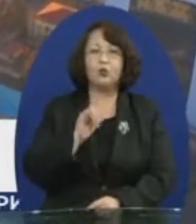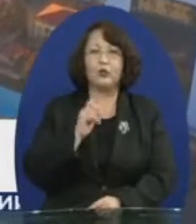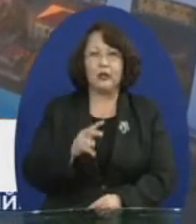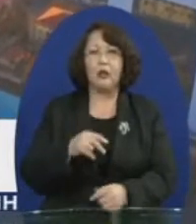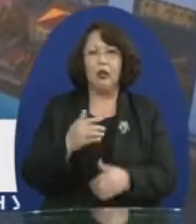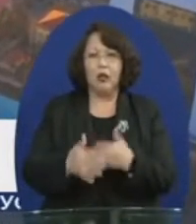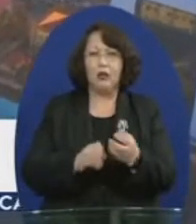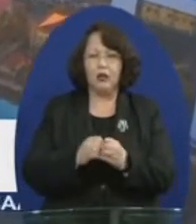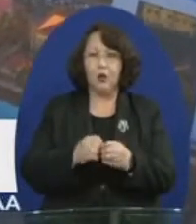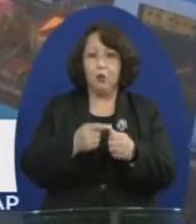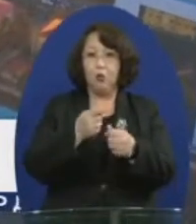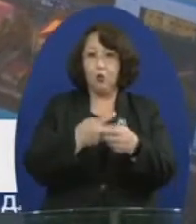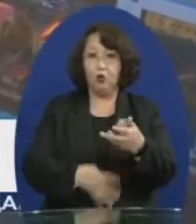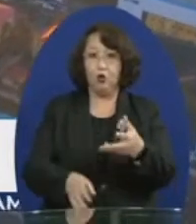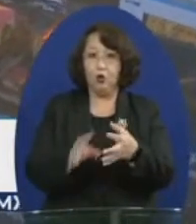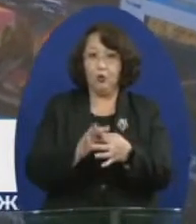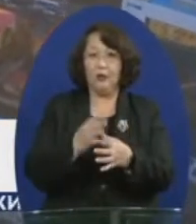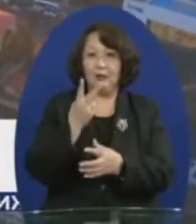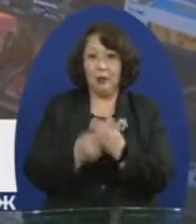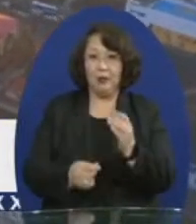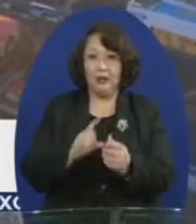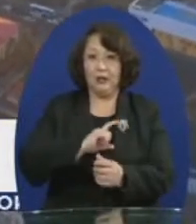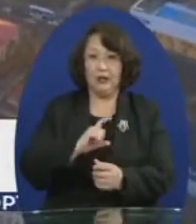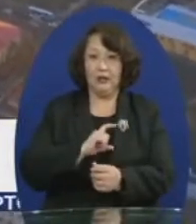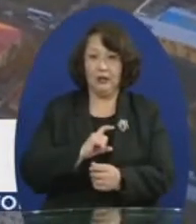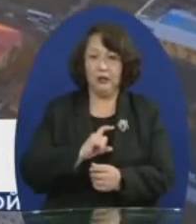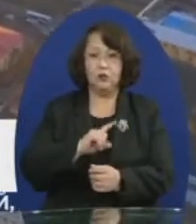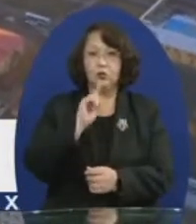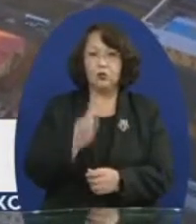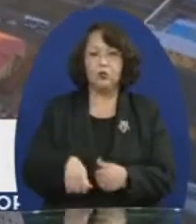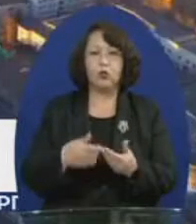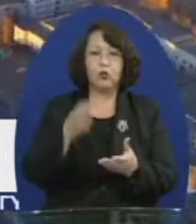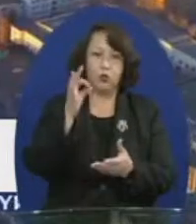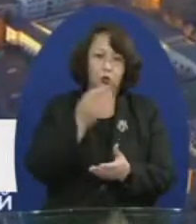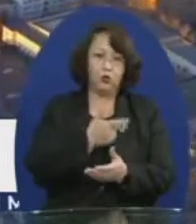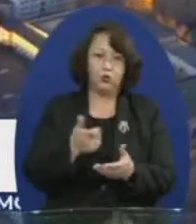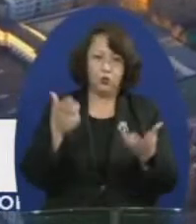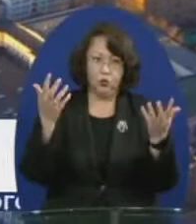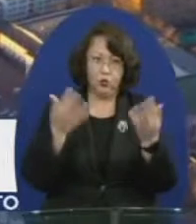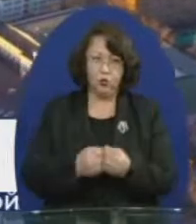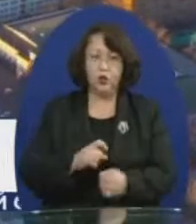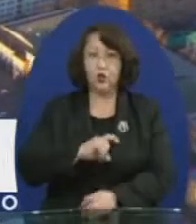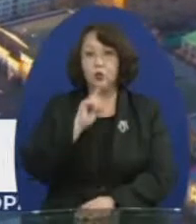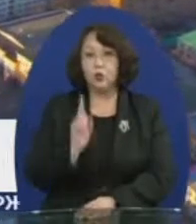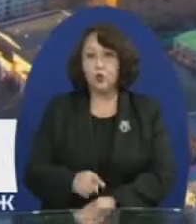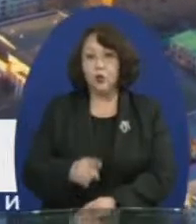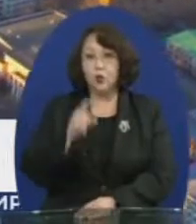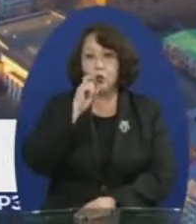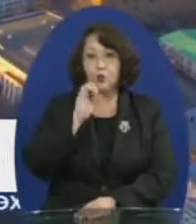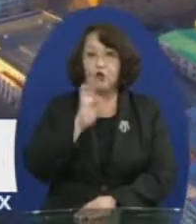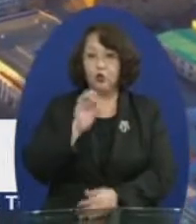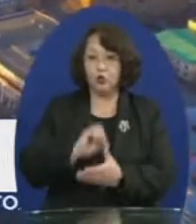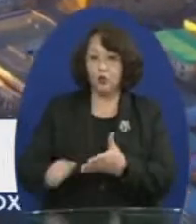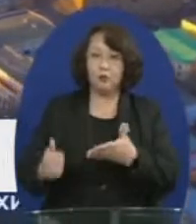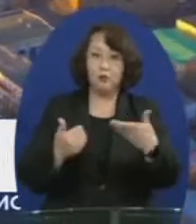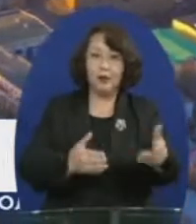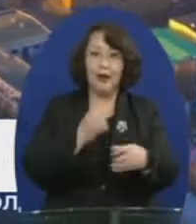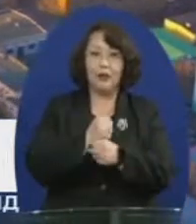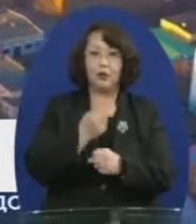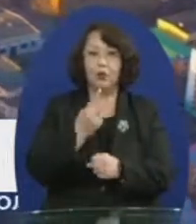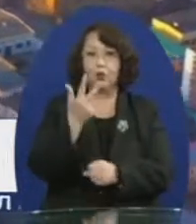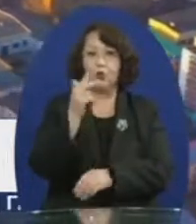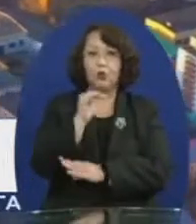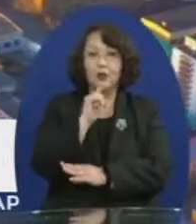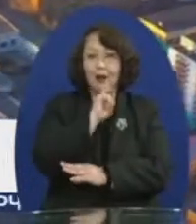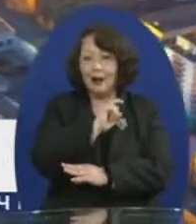бууруулахын тулд бүртгэлийн шинжтэй давхардуулж олгодог байсан зөвшөөрлийг цөөрүүллээ. За мөн зөвшөөрөл хүссэн өргөдлийг ажлын 23